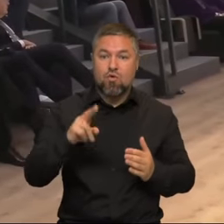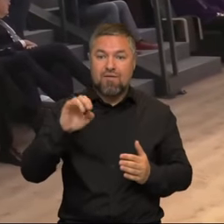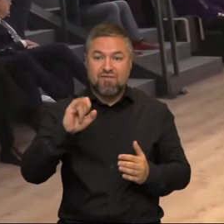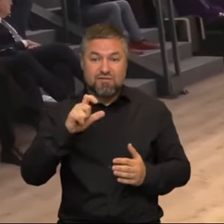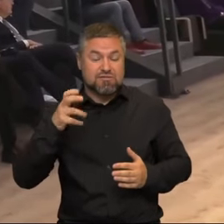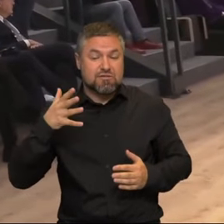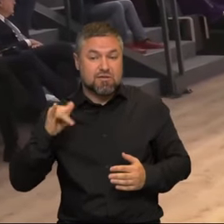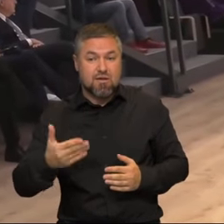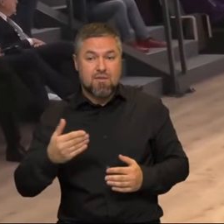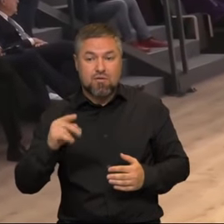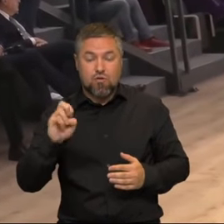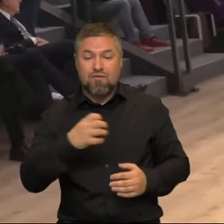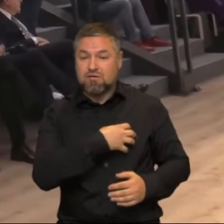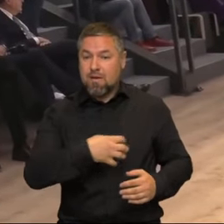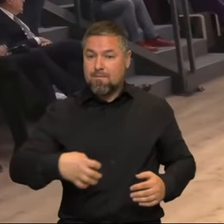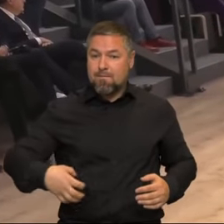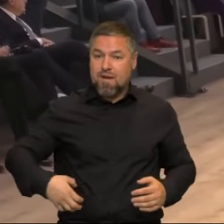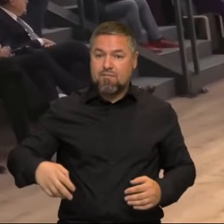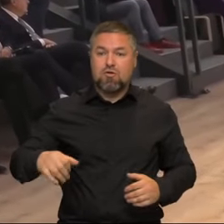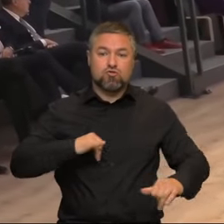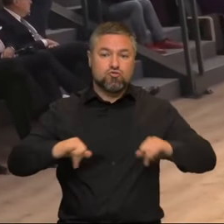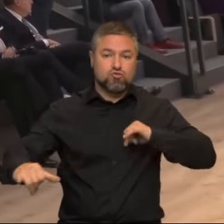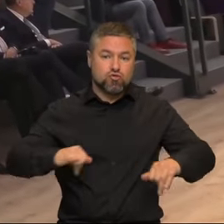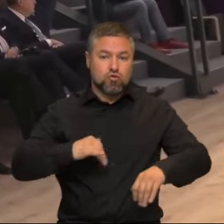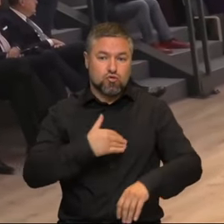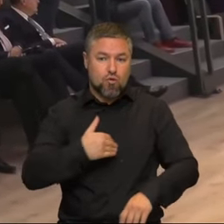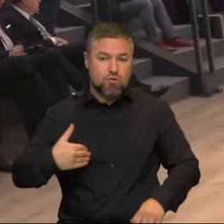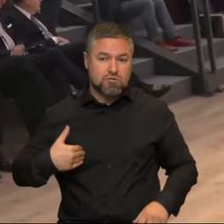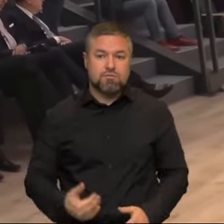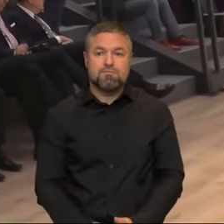Morawiecki, premier rządu Rzeczypospolitej.